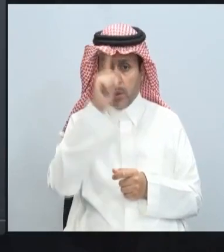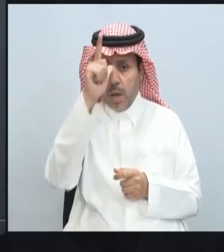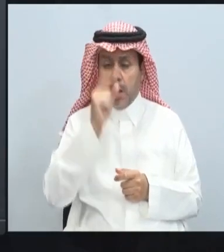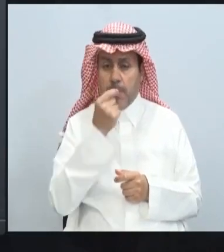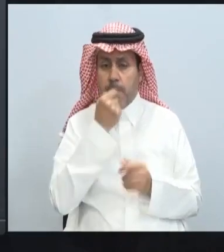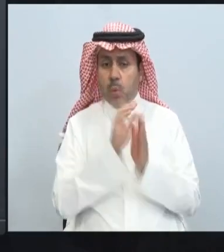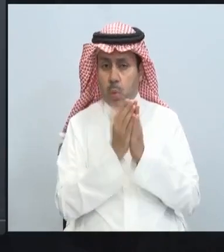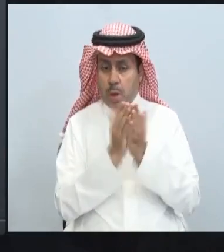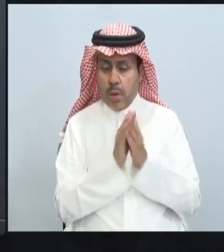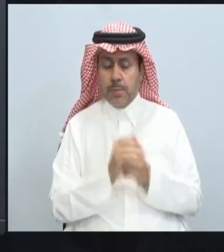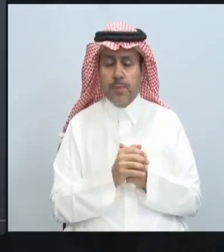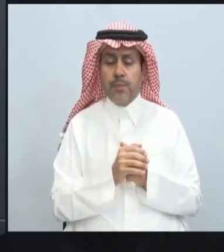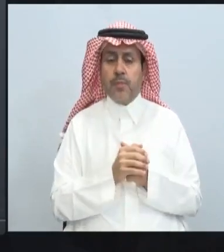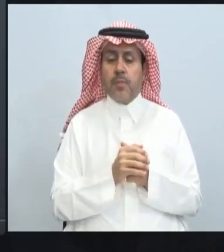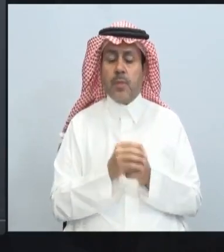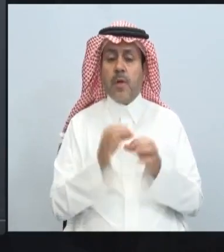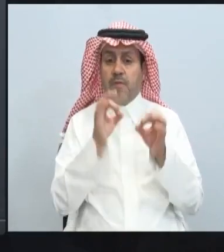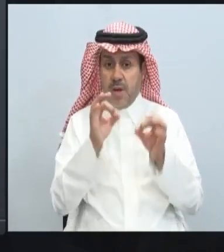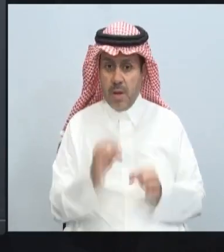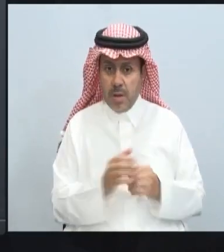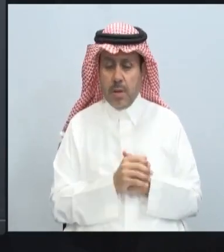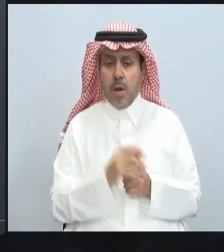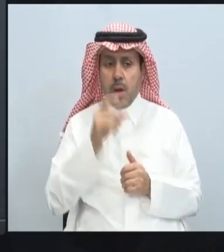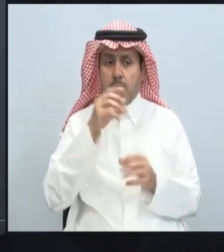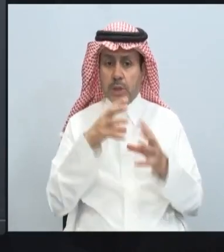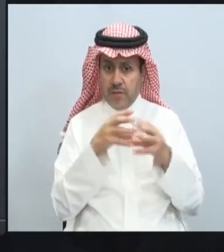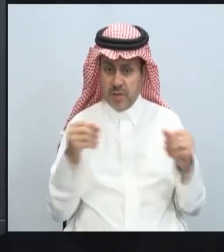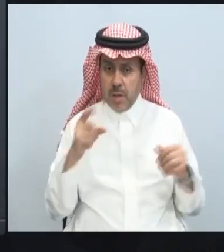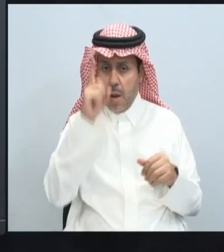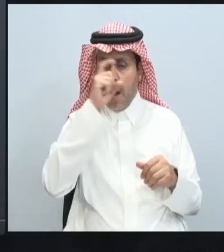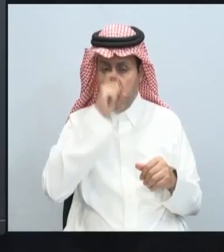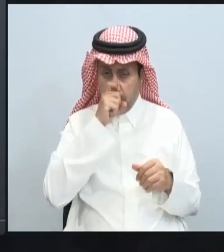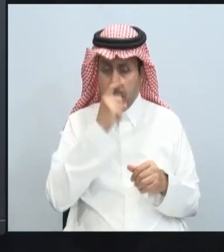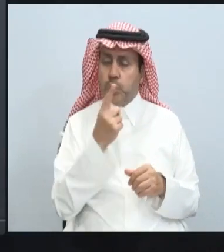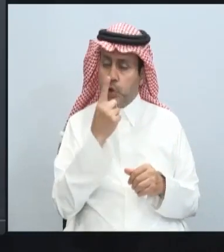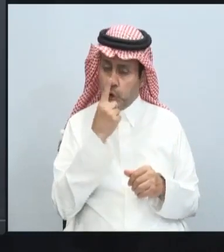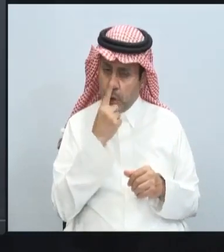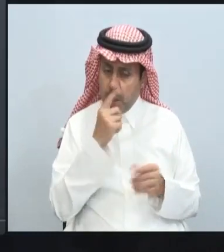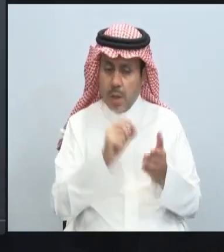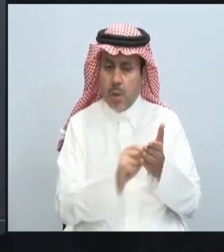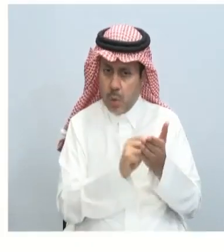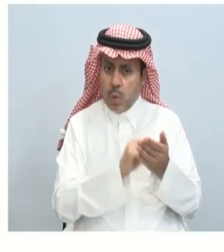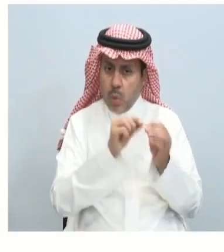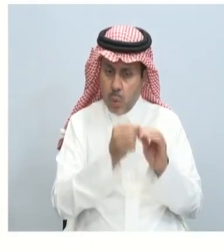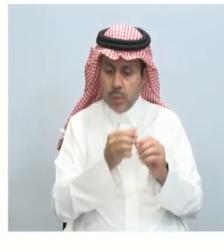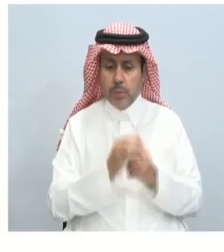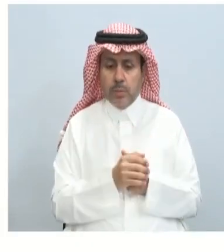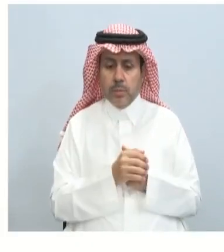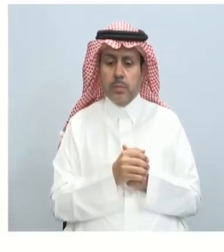محكم التنزيل يا ايها الذين امنوا اوفوا بالعقود فاوجب علينا ان نفي بهذه العقود